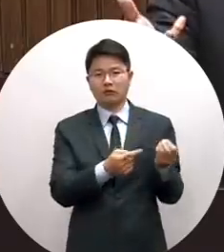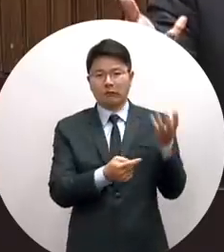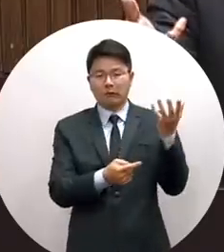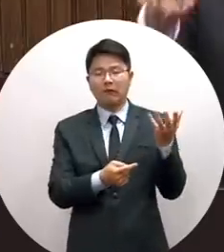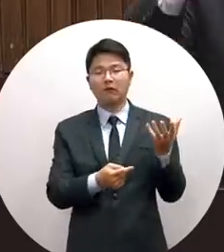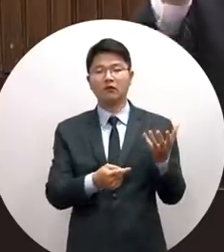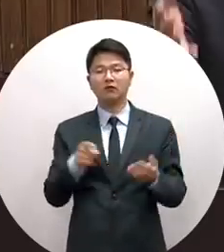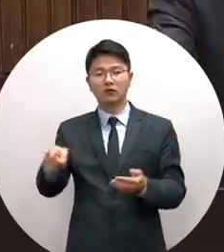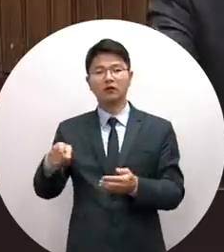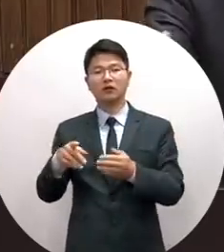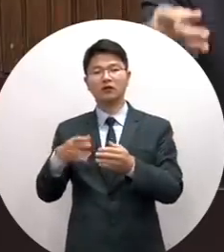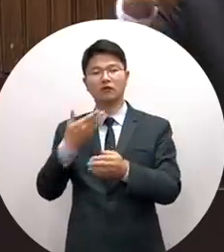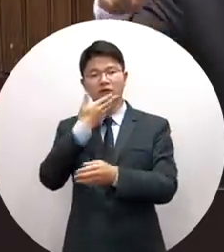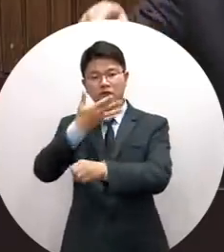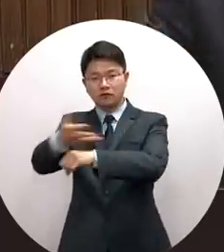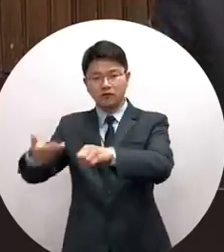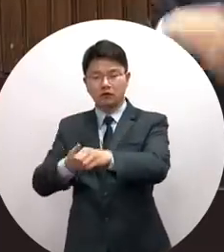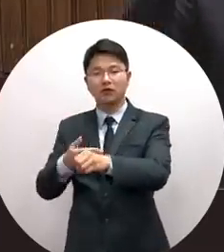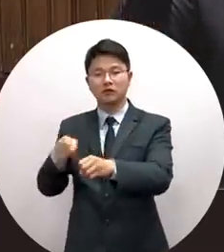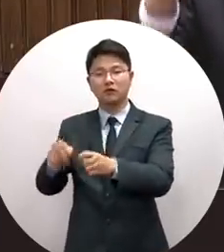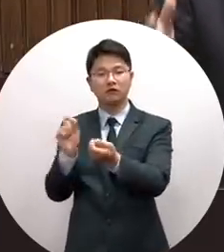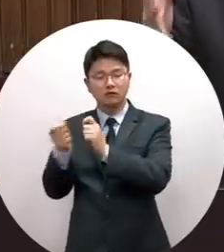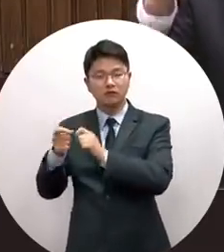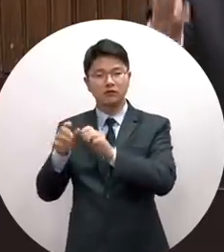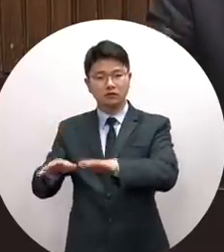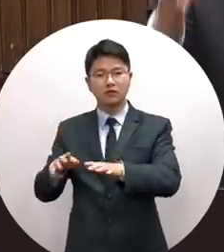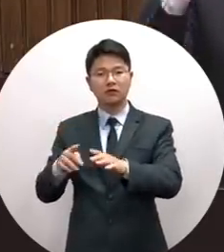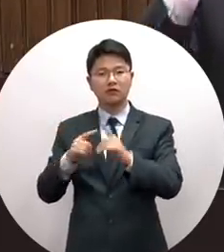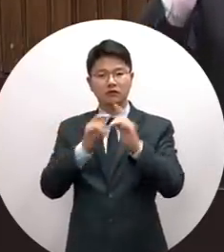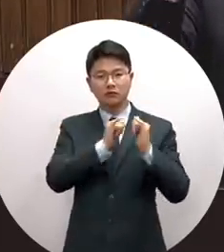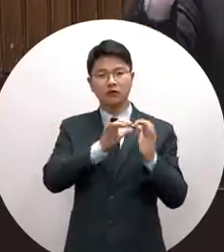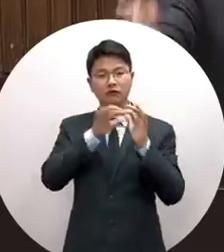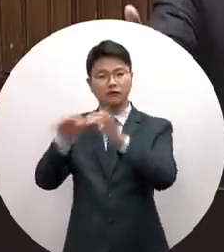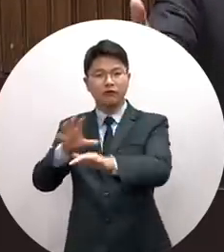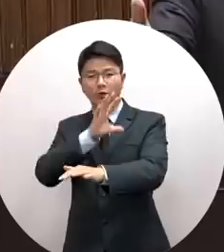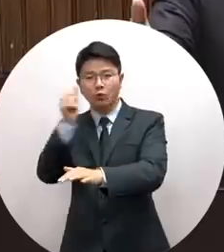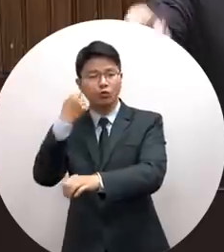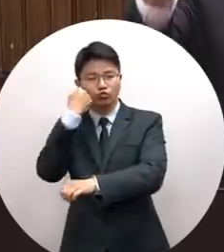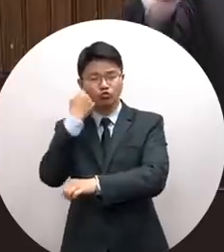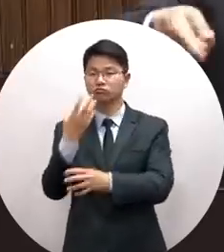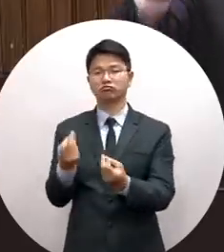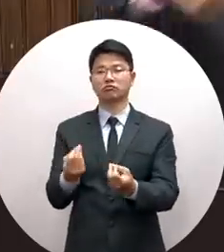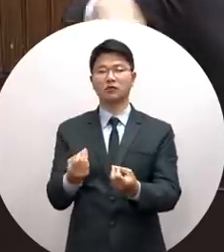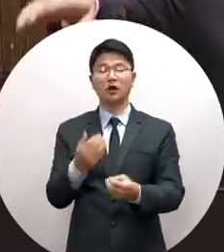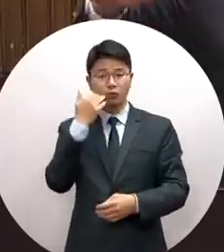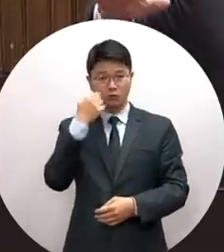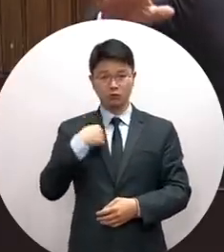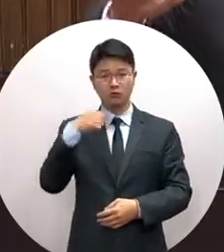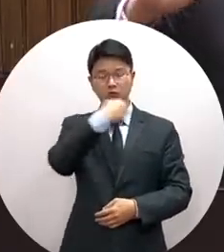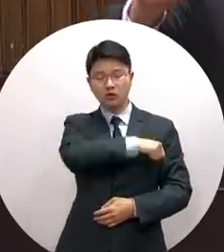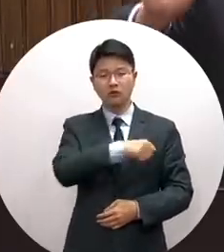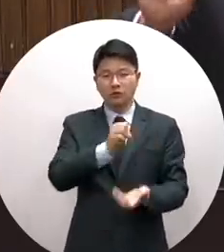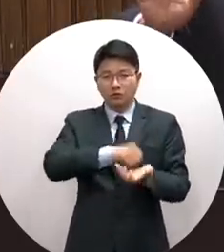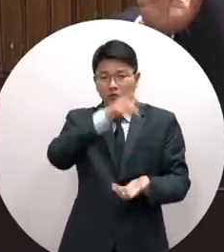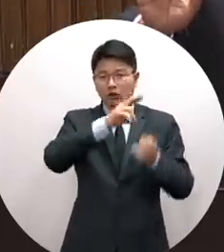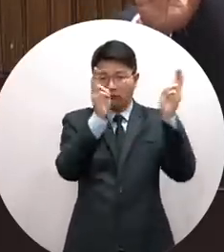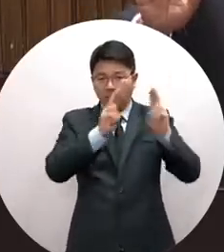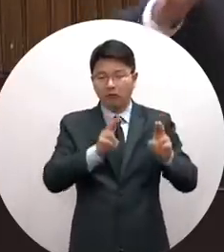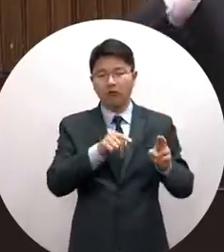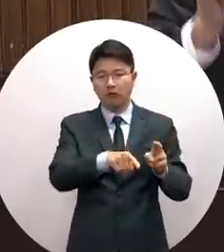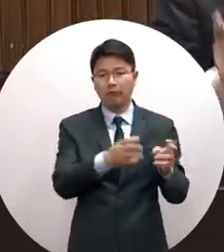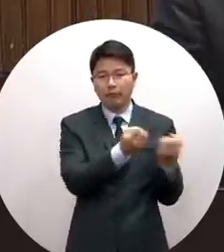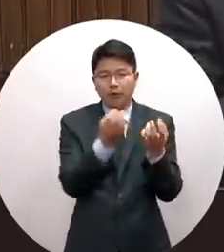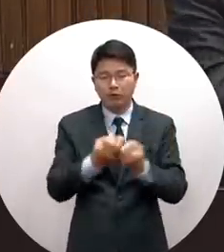人敢回去。而我们如果台湾发生比如核灾，那1000万人无处